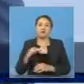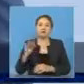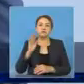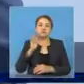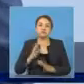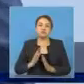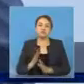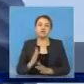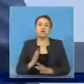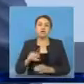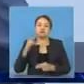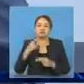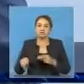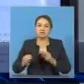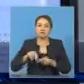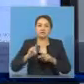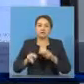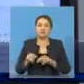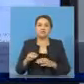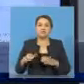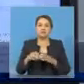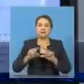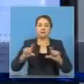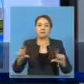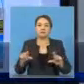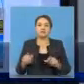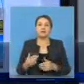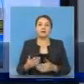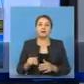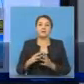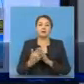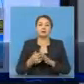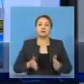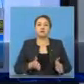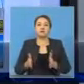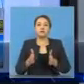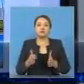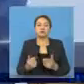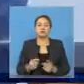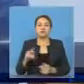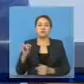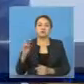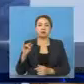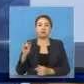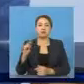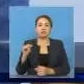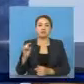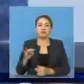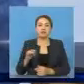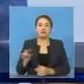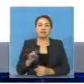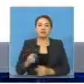водопроводных сетей, завершается капитальный ремонт здания центральной больницы, ремонт внутрипоселковых дорог. В селе Караул-Кельды Байганинского района